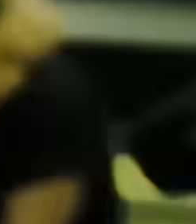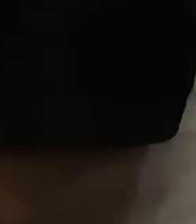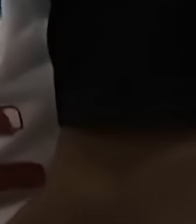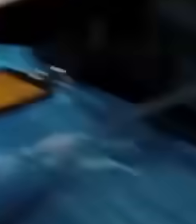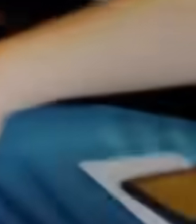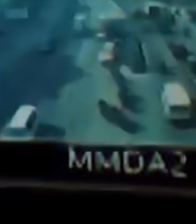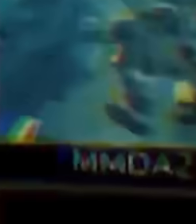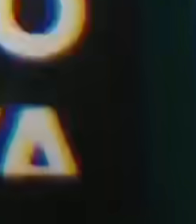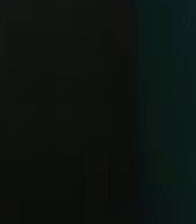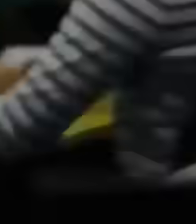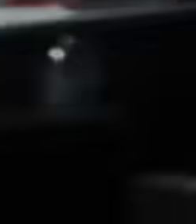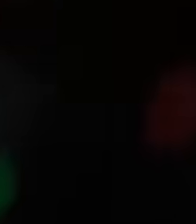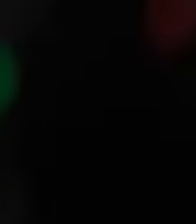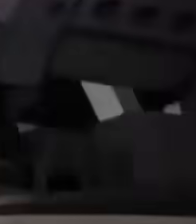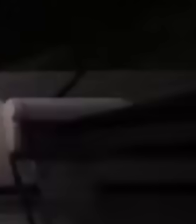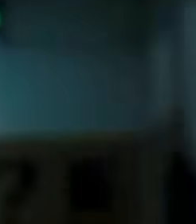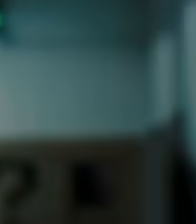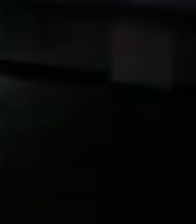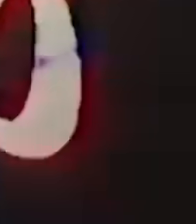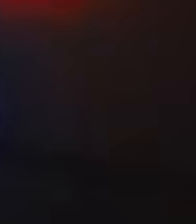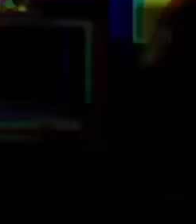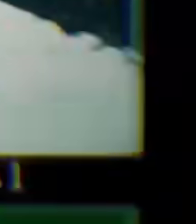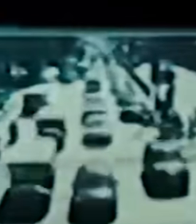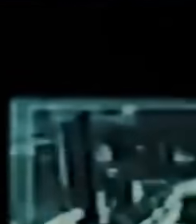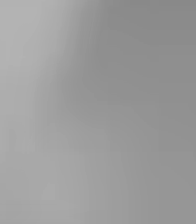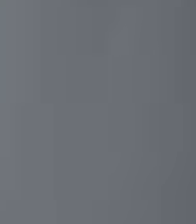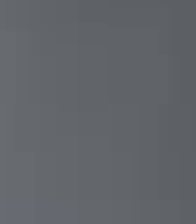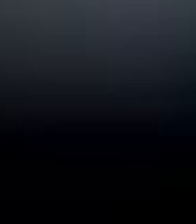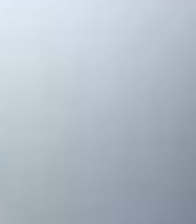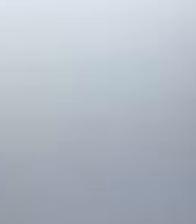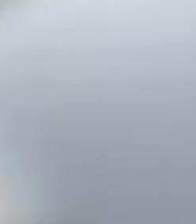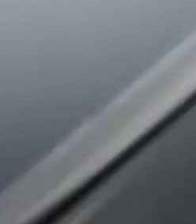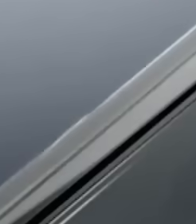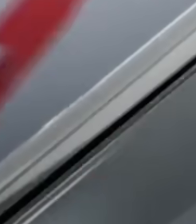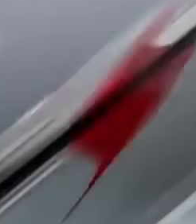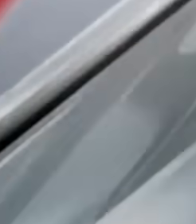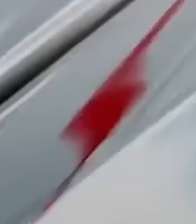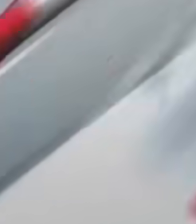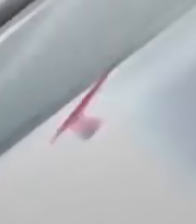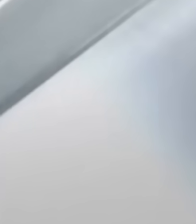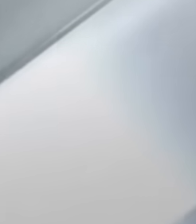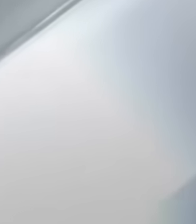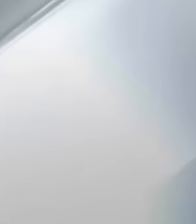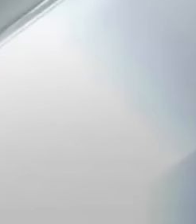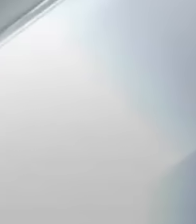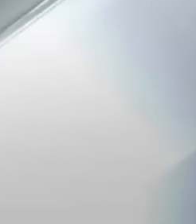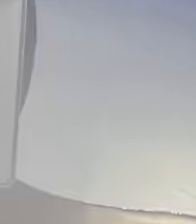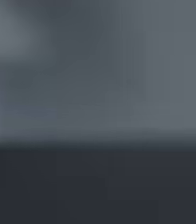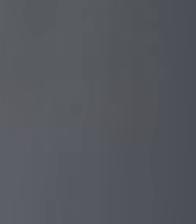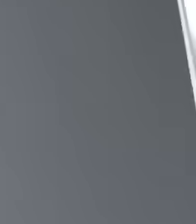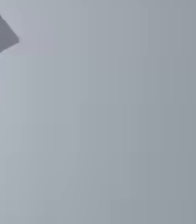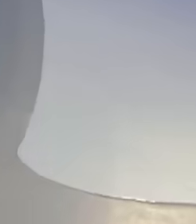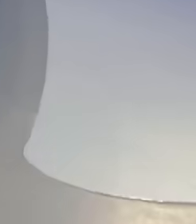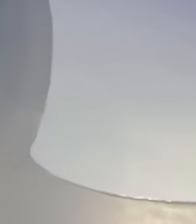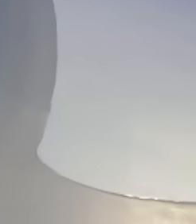Live mula sa GMA Network Center. Ito ang 24 Oras.